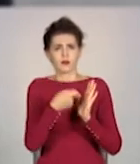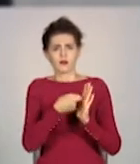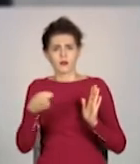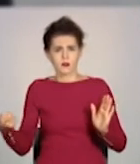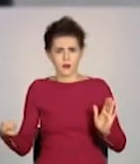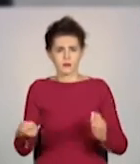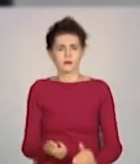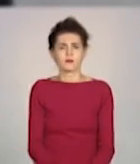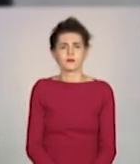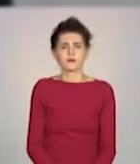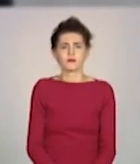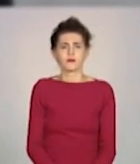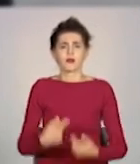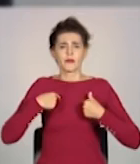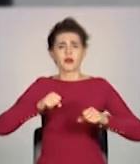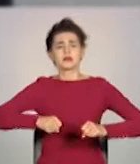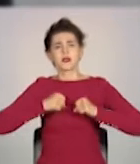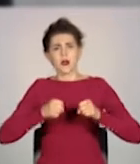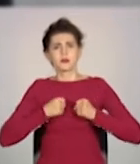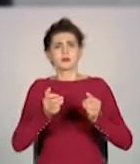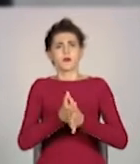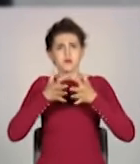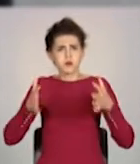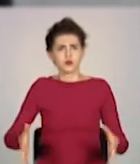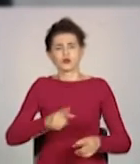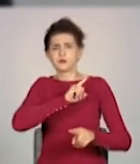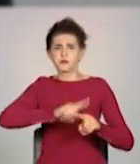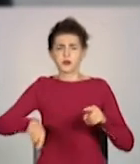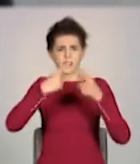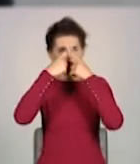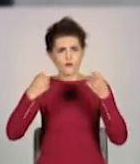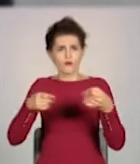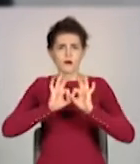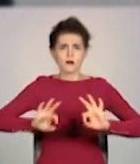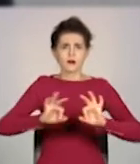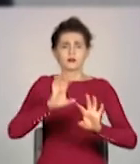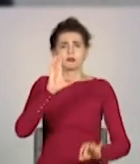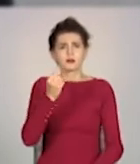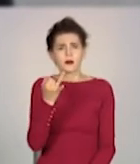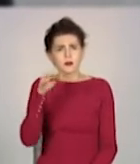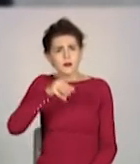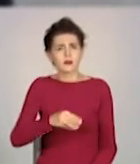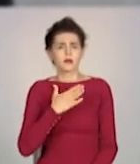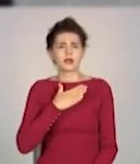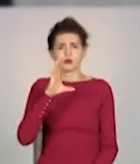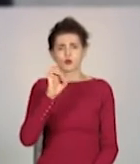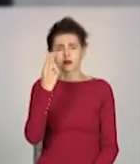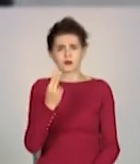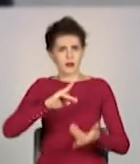Стараємося максимально оперативно видавати цю інформацію на нашому сайті, в наших соціальних